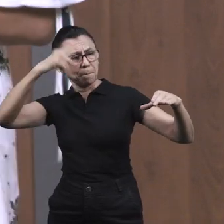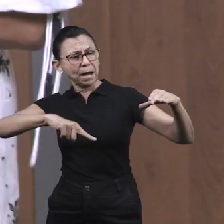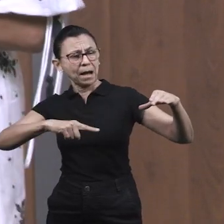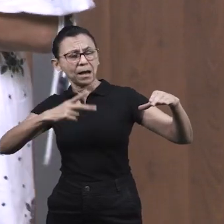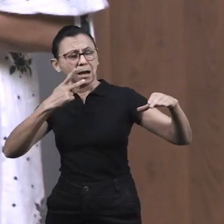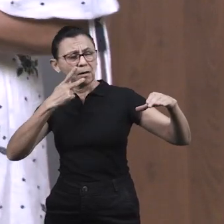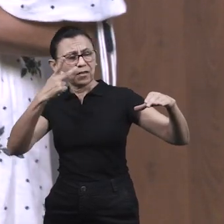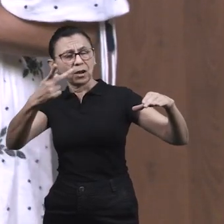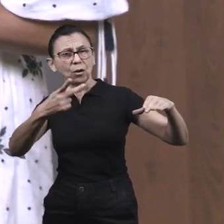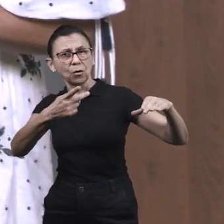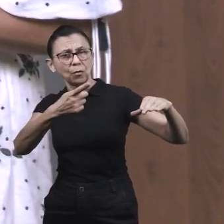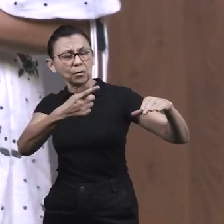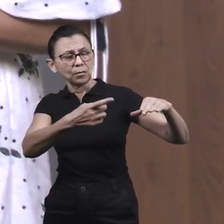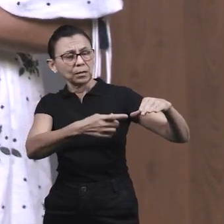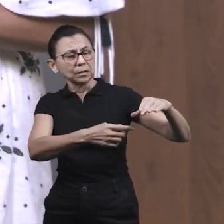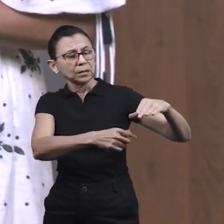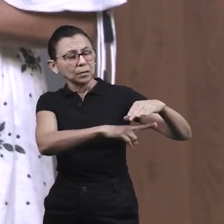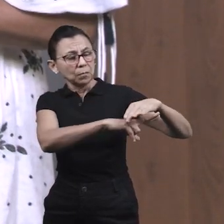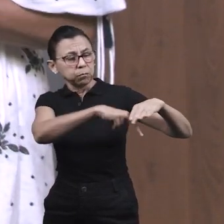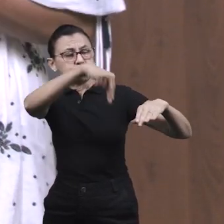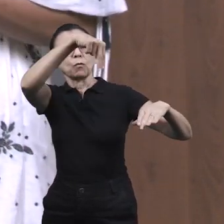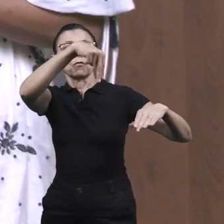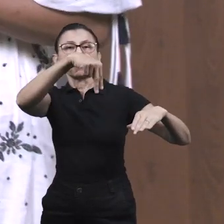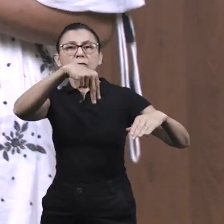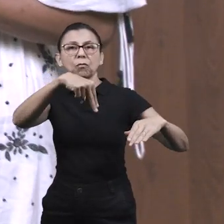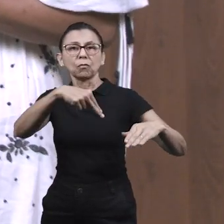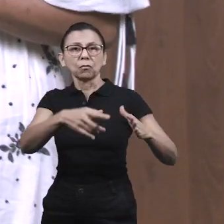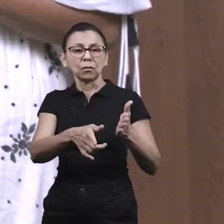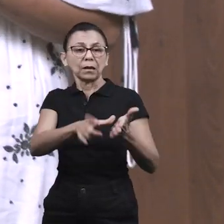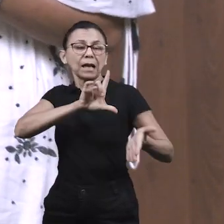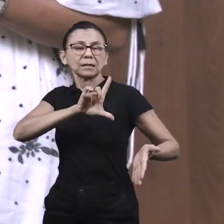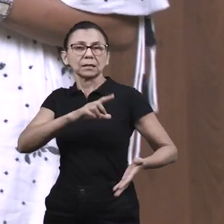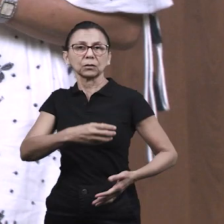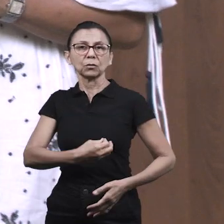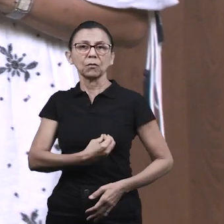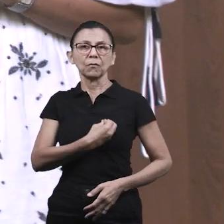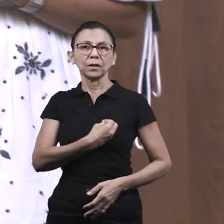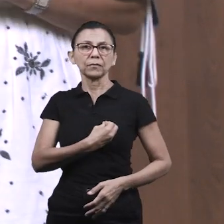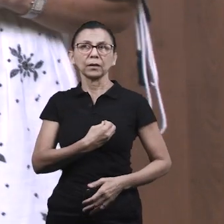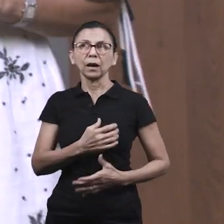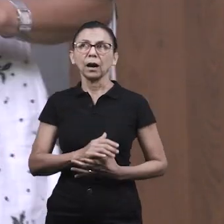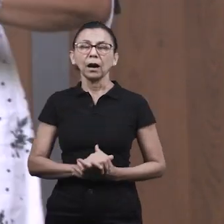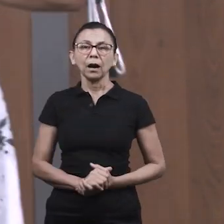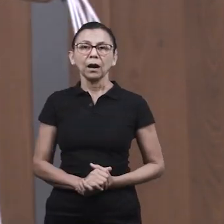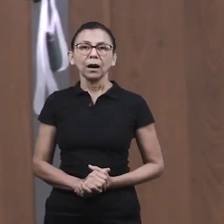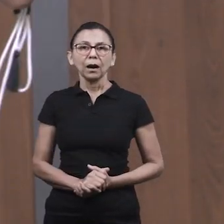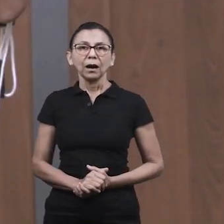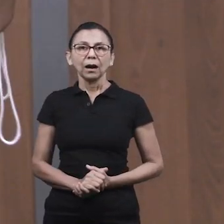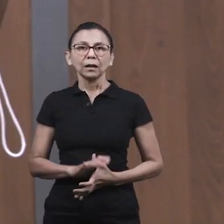Lazare est sorti avec la vie, ressuscité. Quelle joie! Tous étaient